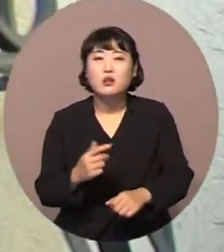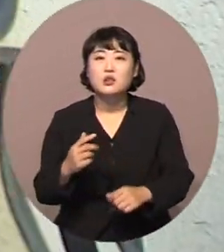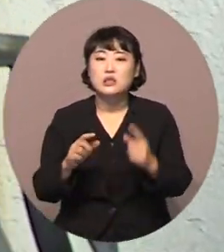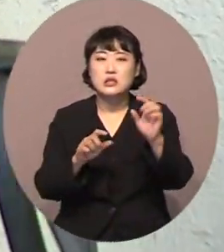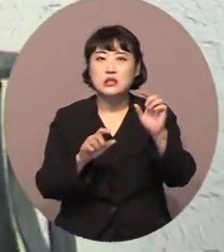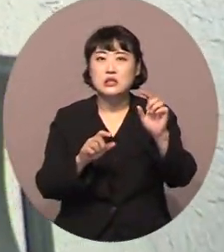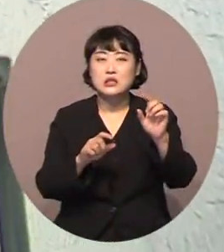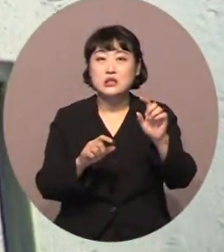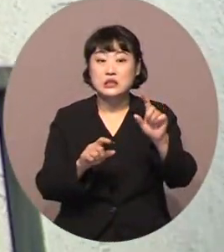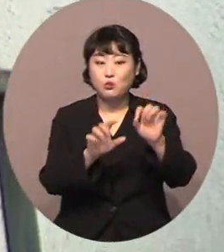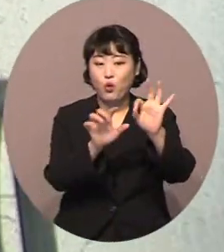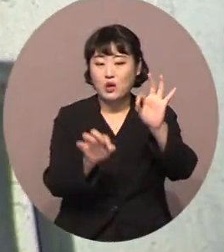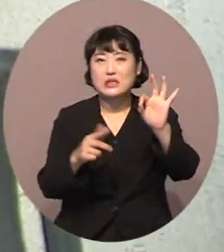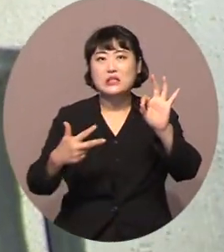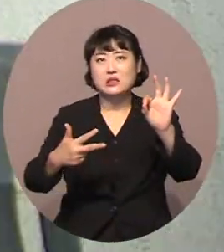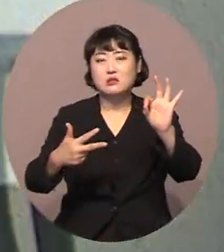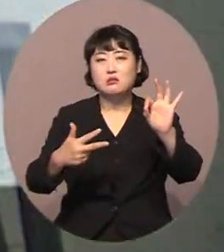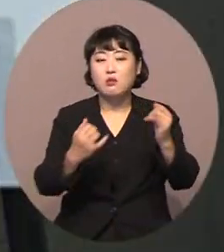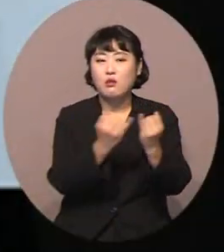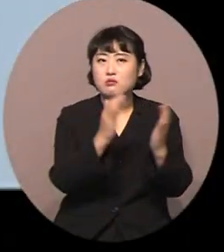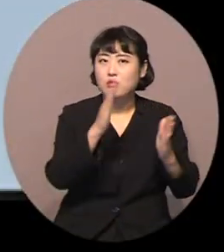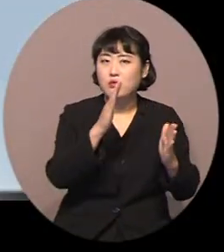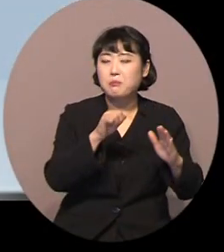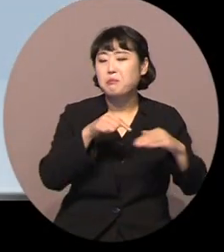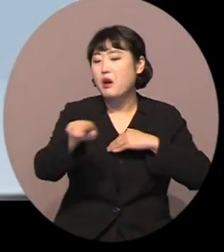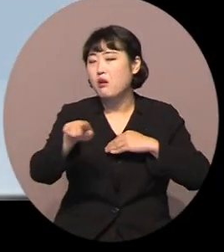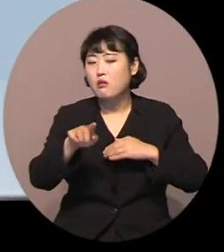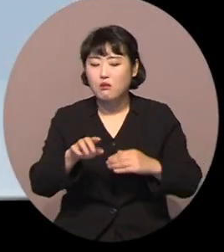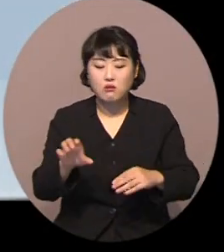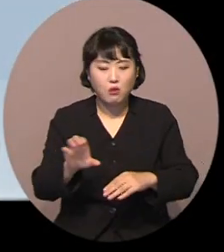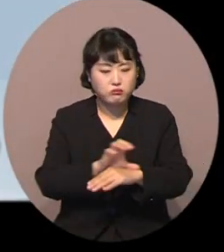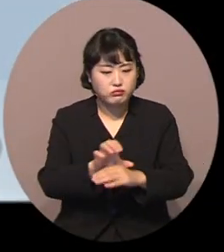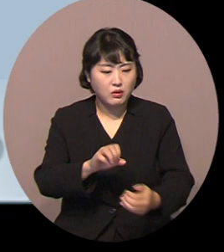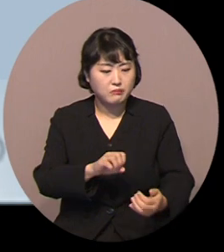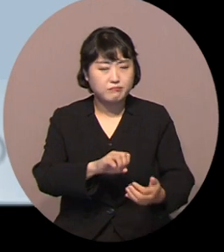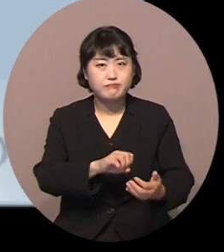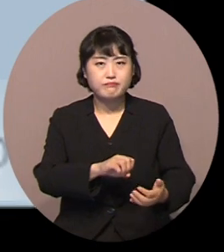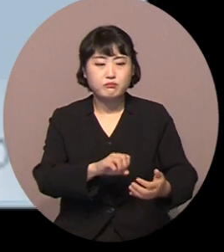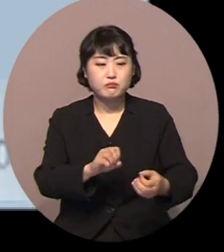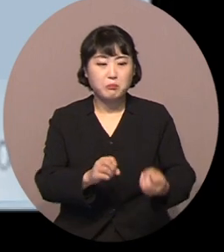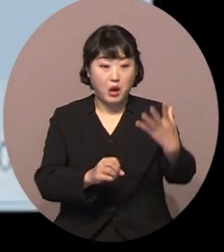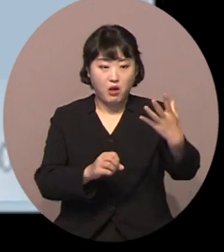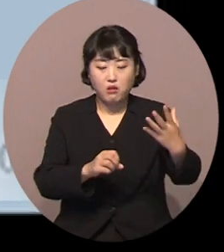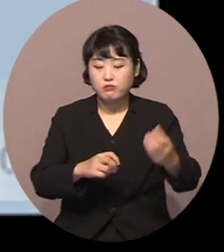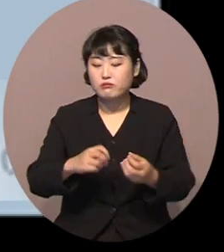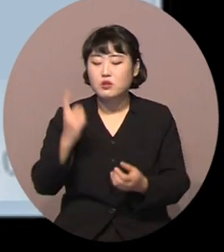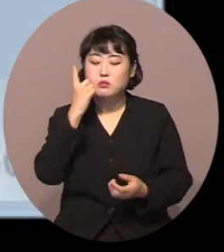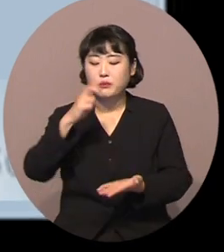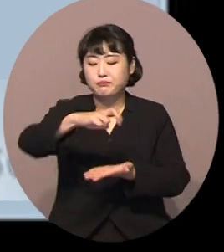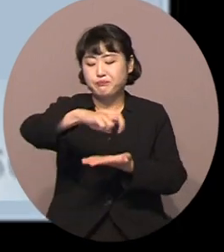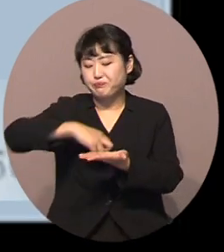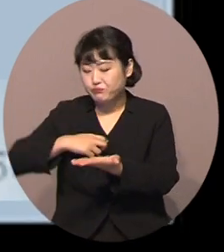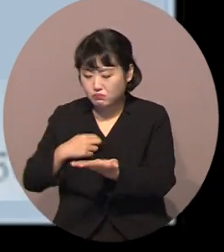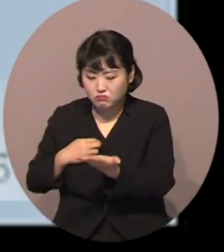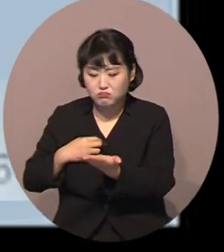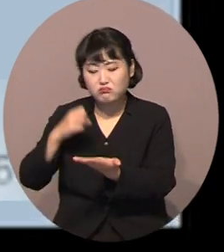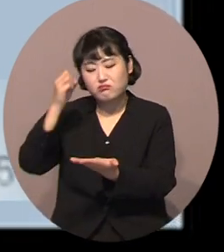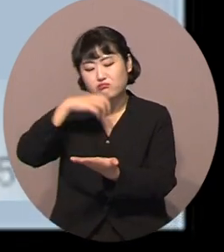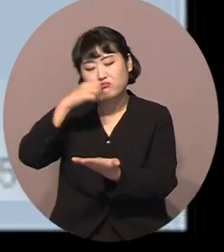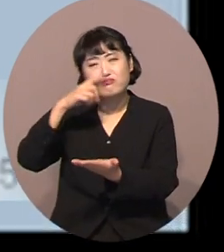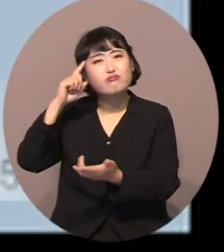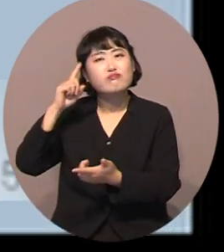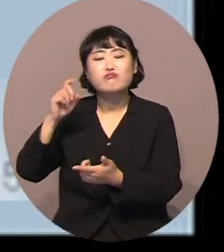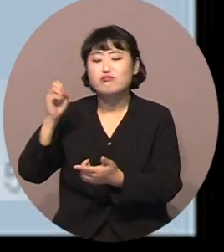시작됐습니다 여대생이 외출한 사이 방에 있는 컴퓨터가 켜졌다는 휴대전화 메신저 알림이 왔는데 롭지